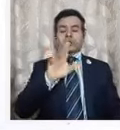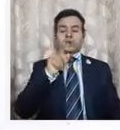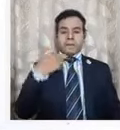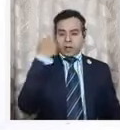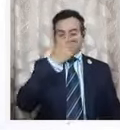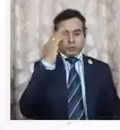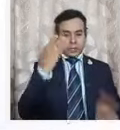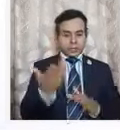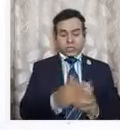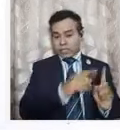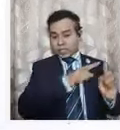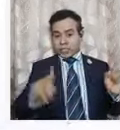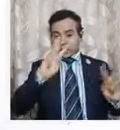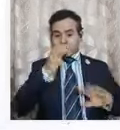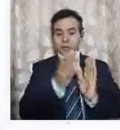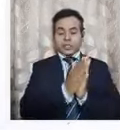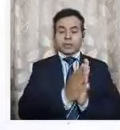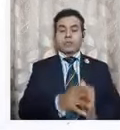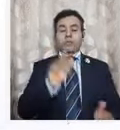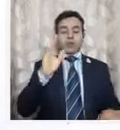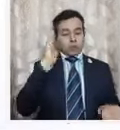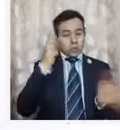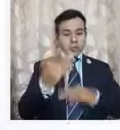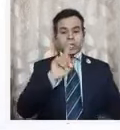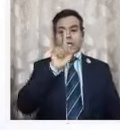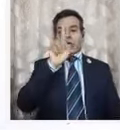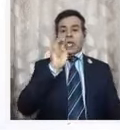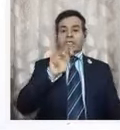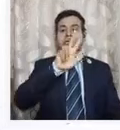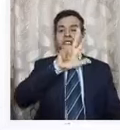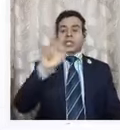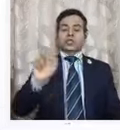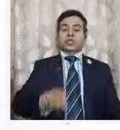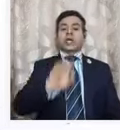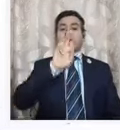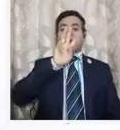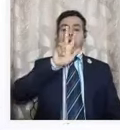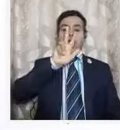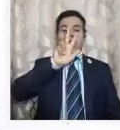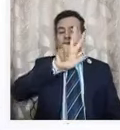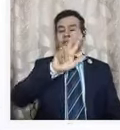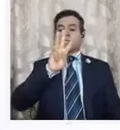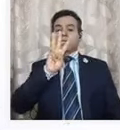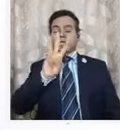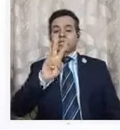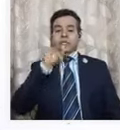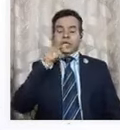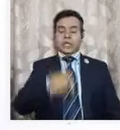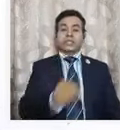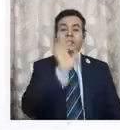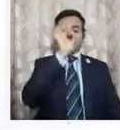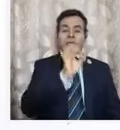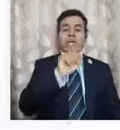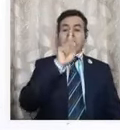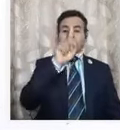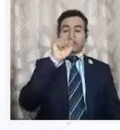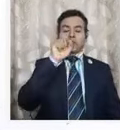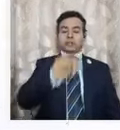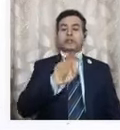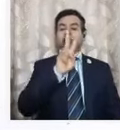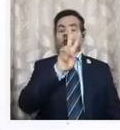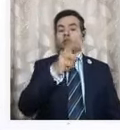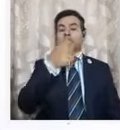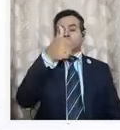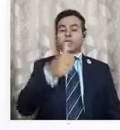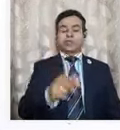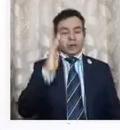40.75%। 24 ঘন্টায় মৃত্যুবরণ করেছেন 45 জন, এ পর্যন্ত মৃত্যুবরণ করেছেন 1,783 জন।